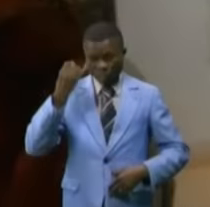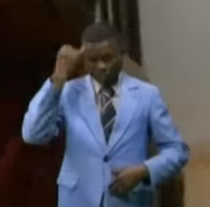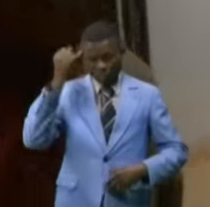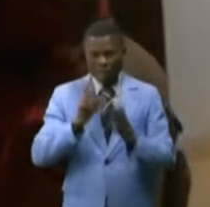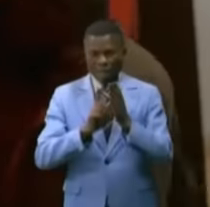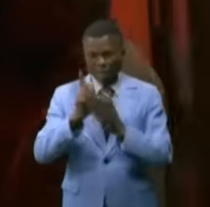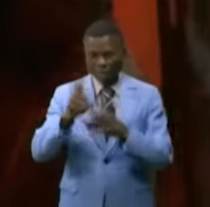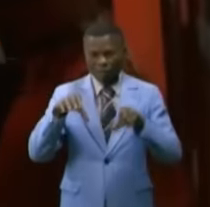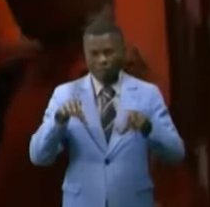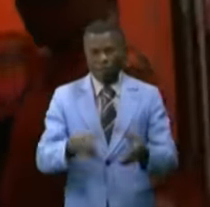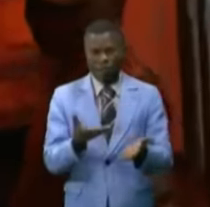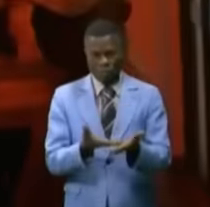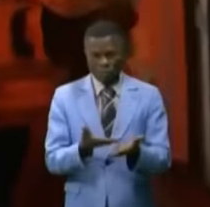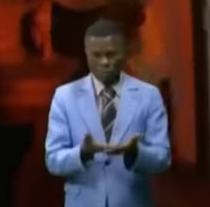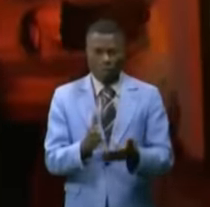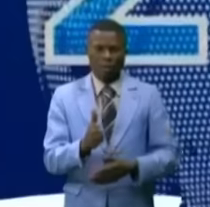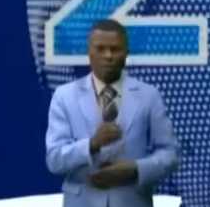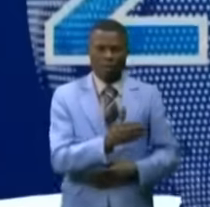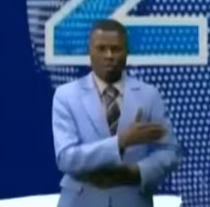faille.